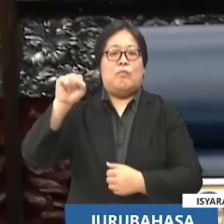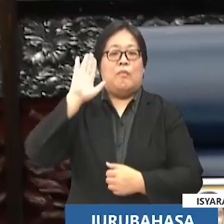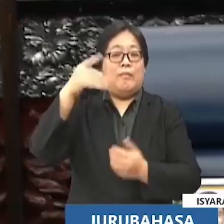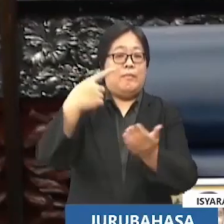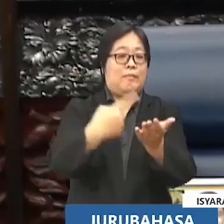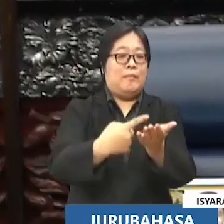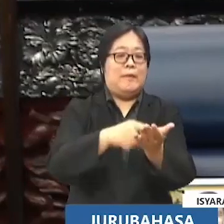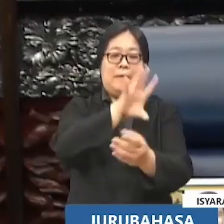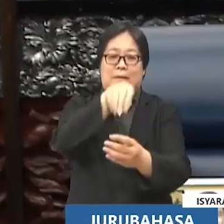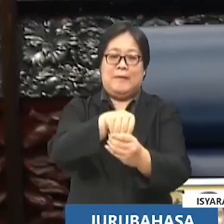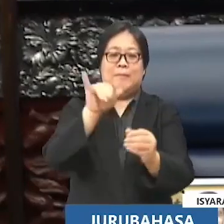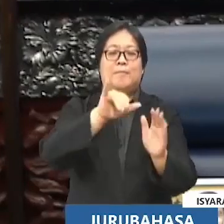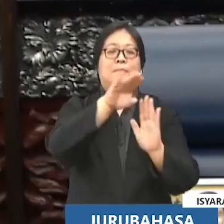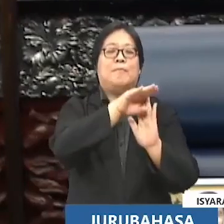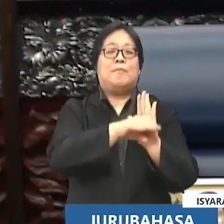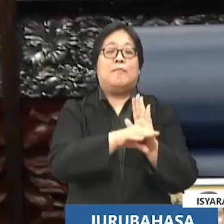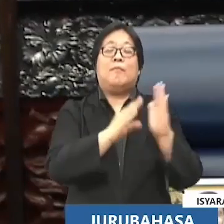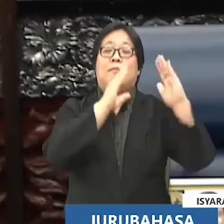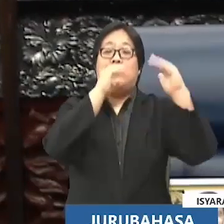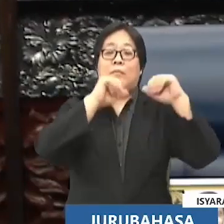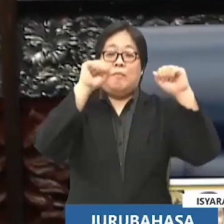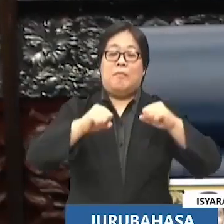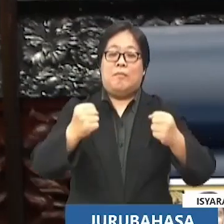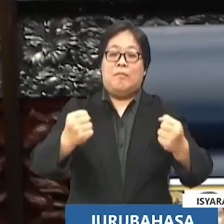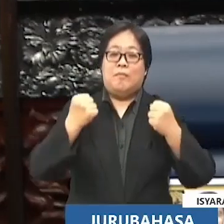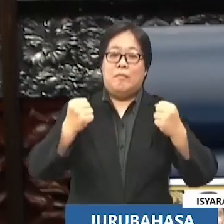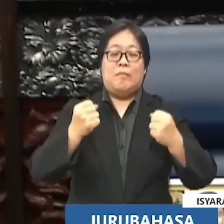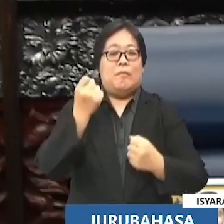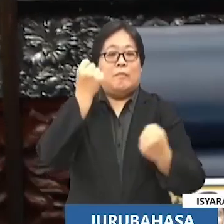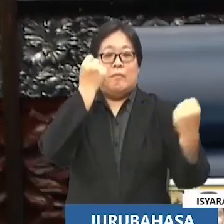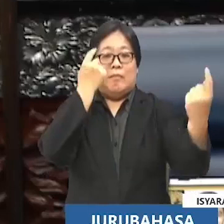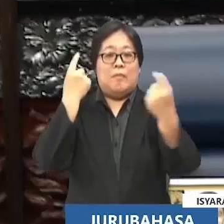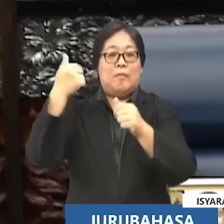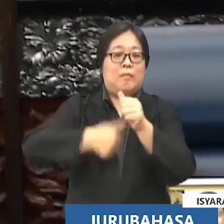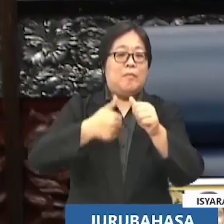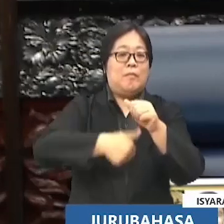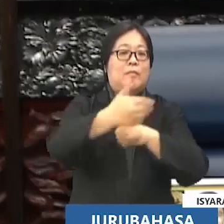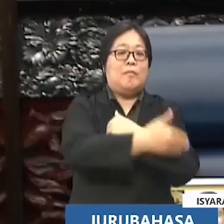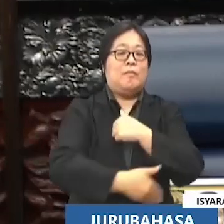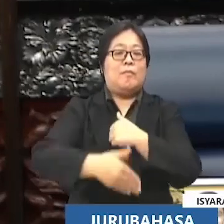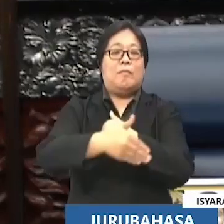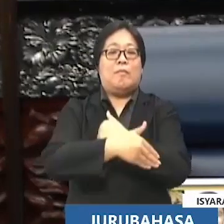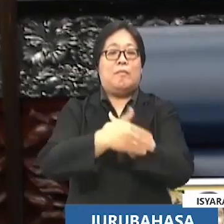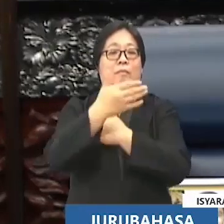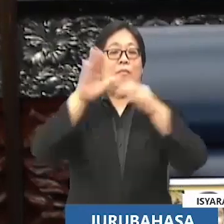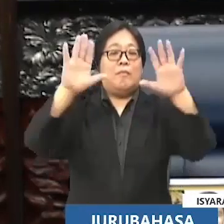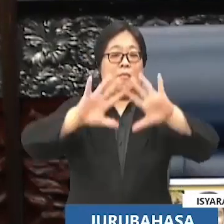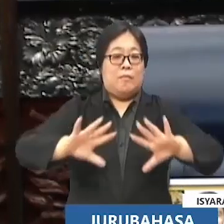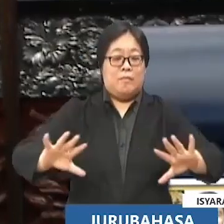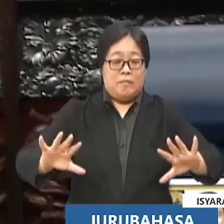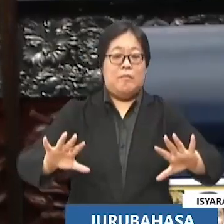di sana nanti dengan harapan ia berupaya mengukuhkan kesefahaman antara setiap negara anggota ASEAN